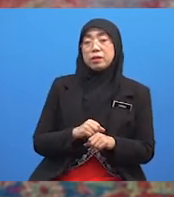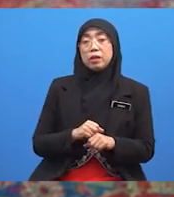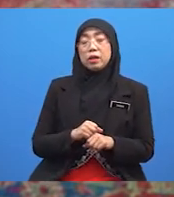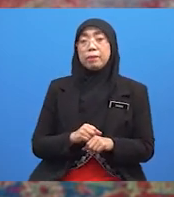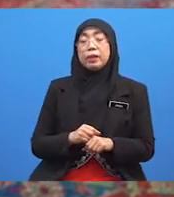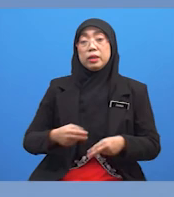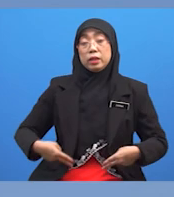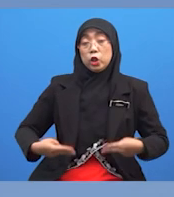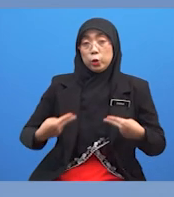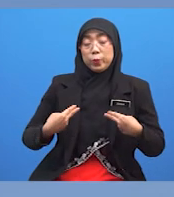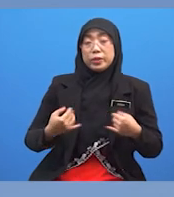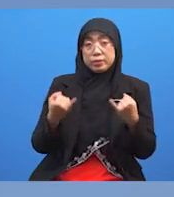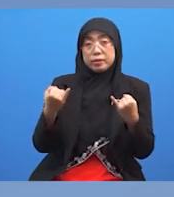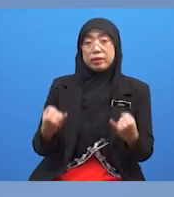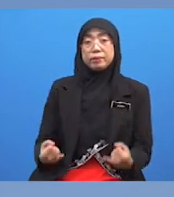pembangunan insan.